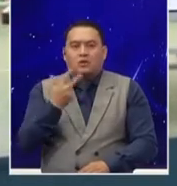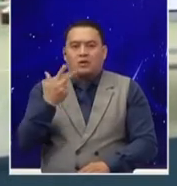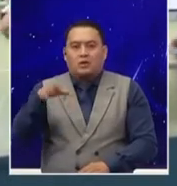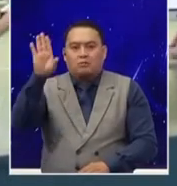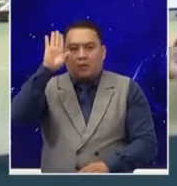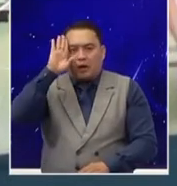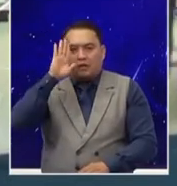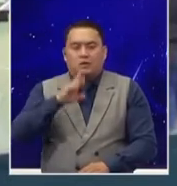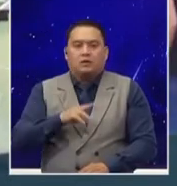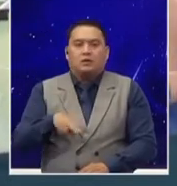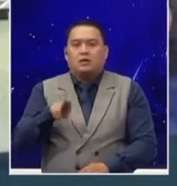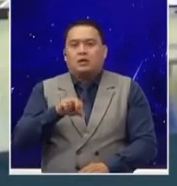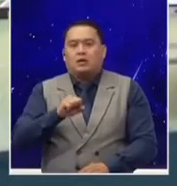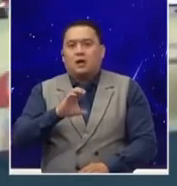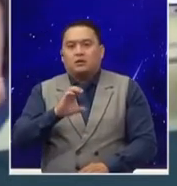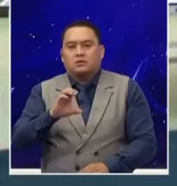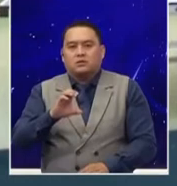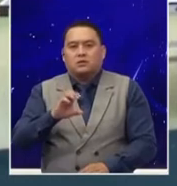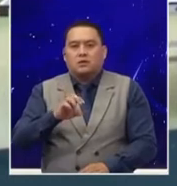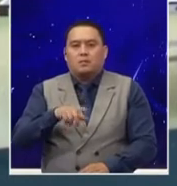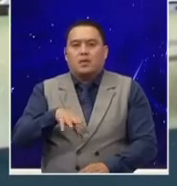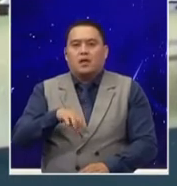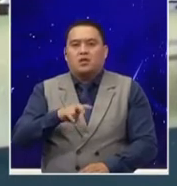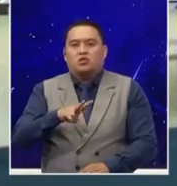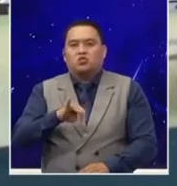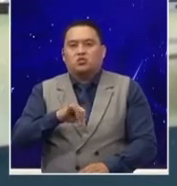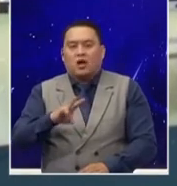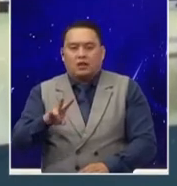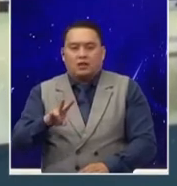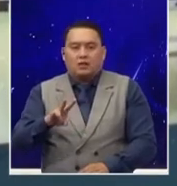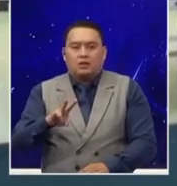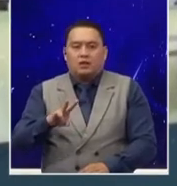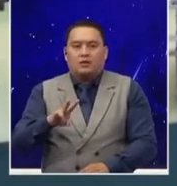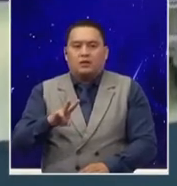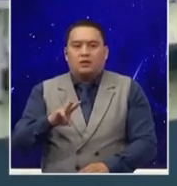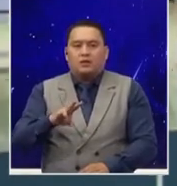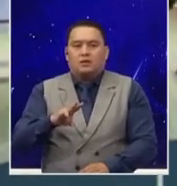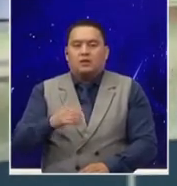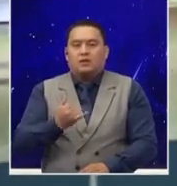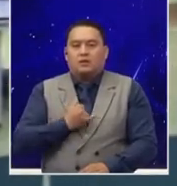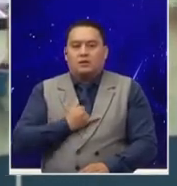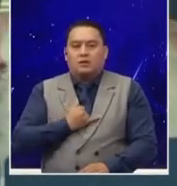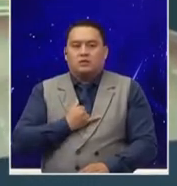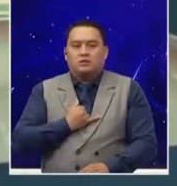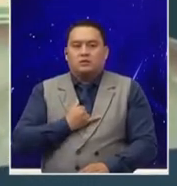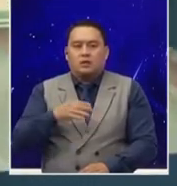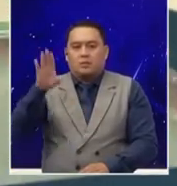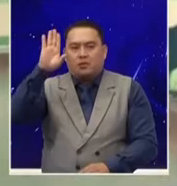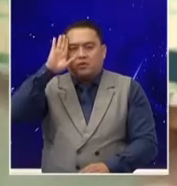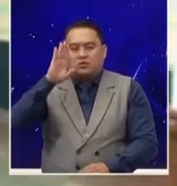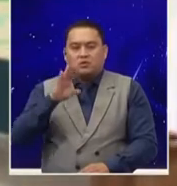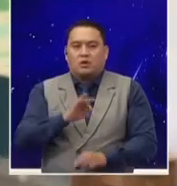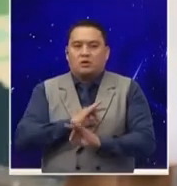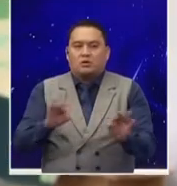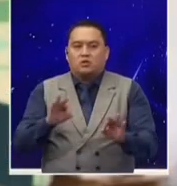Это Бекен Диас, Талсубаев Мейержан и Сакеш Алихан. Это вот именно наши местные ребята, которые